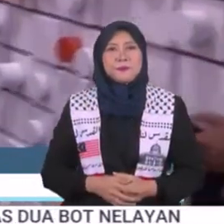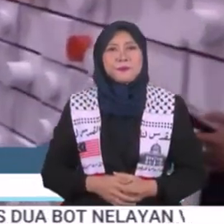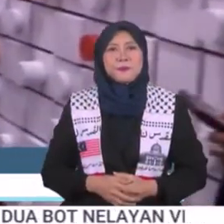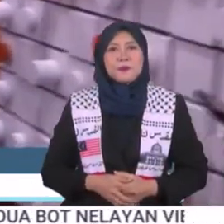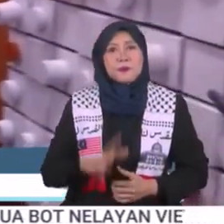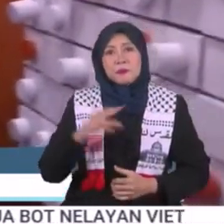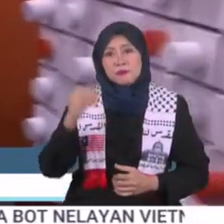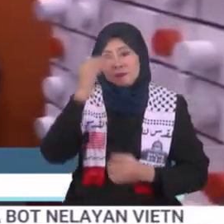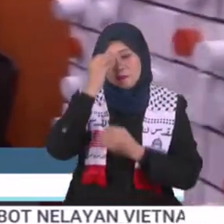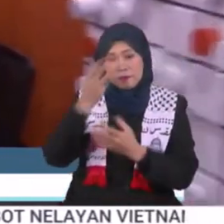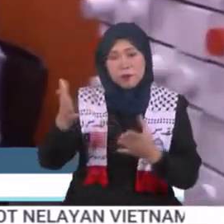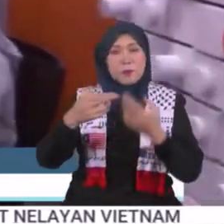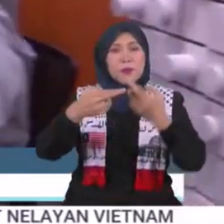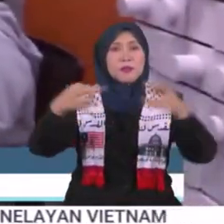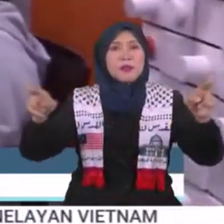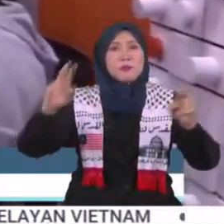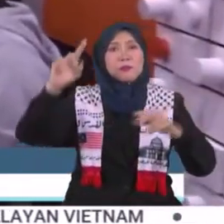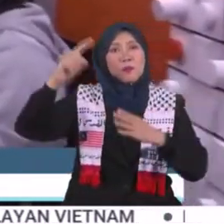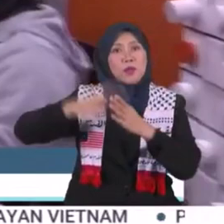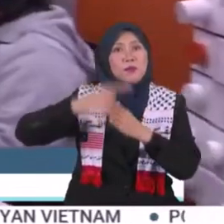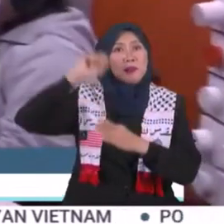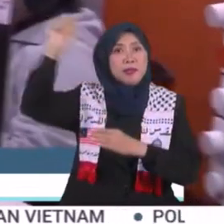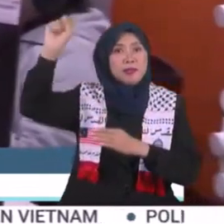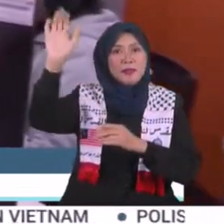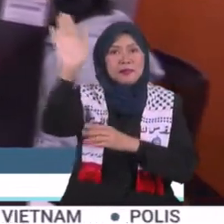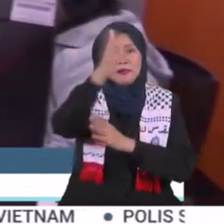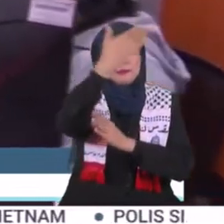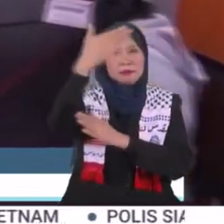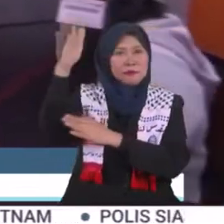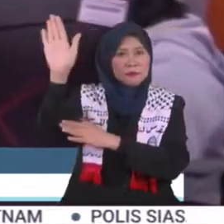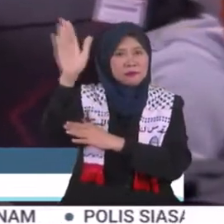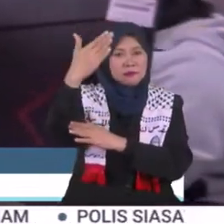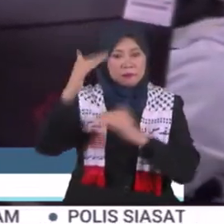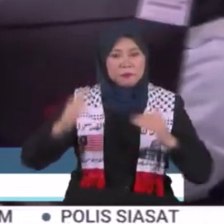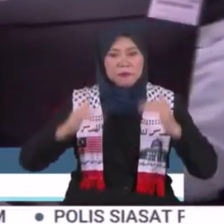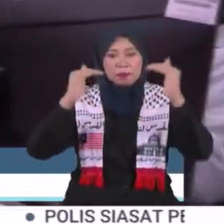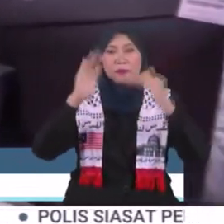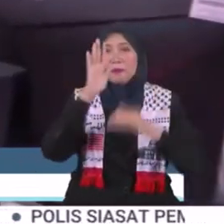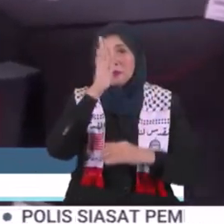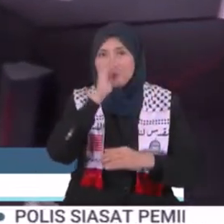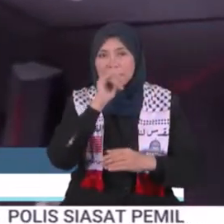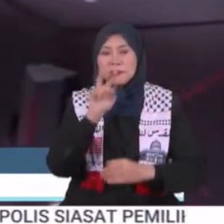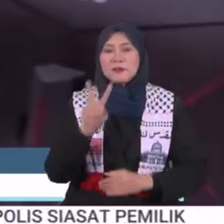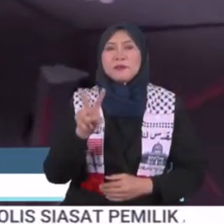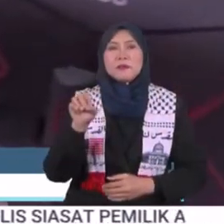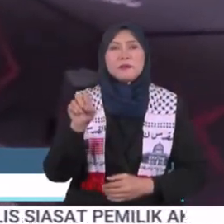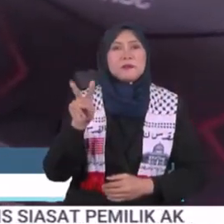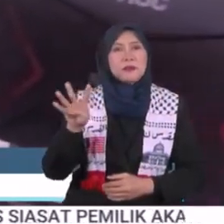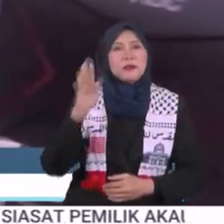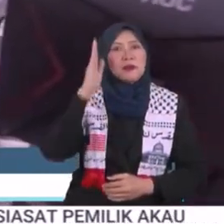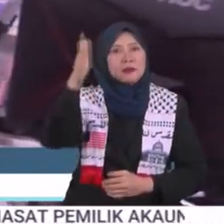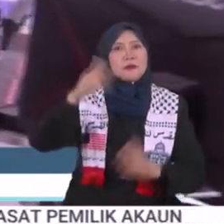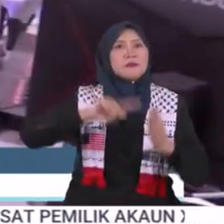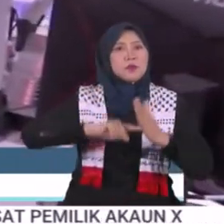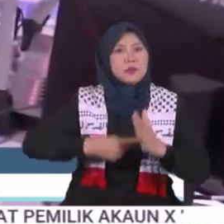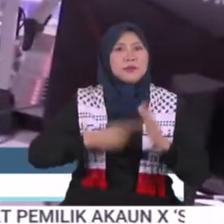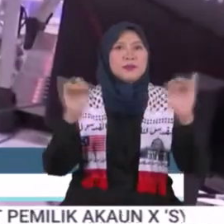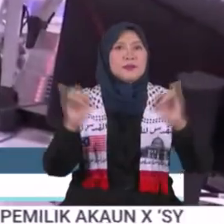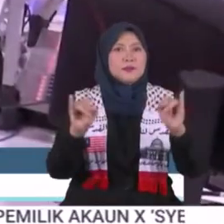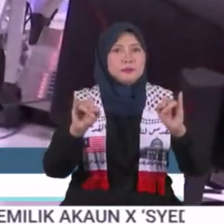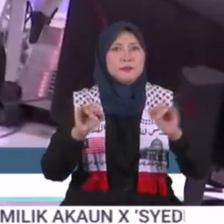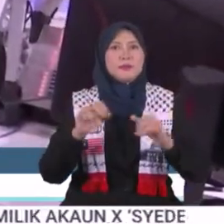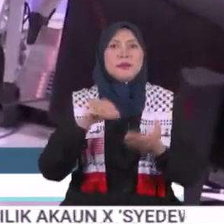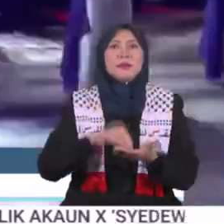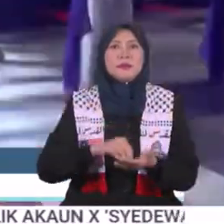Turut dimaklumkan, pelancaran Bulan Kebangsaan dan kempen Kibar Jalur Peringkat Negeri Melaka 2024 bakal berlangsung Isnin